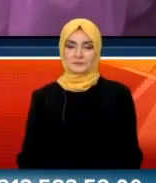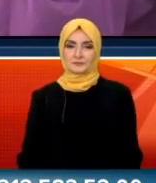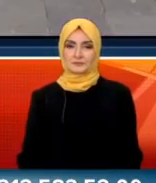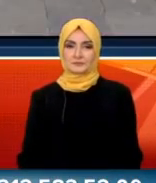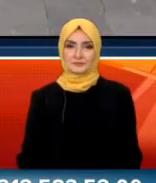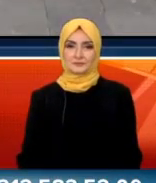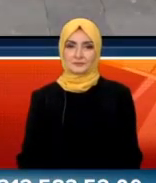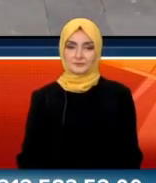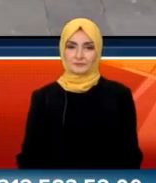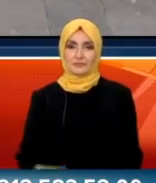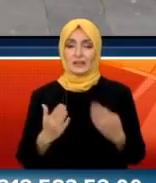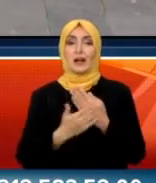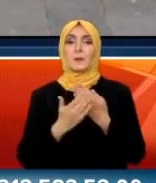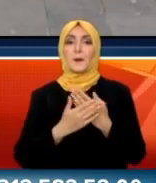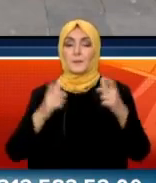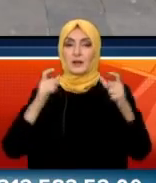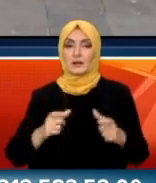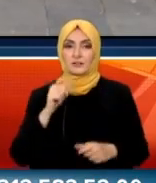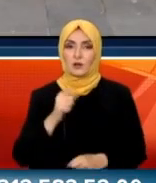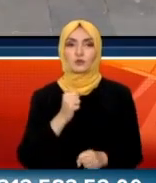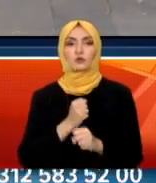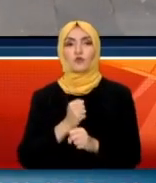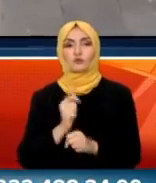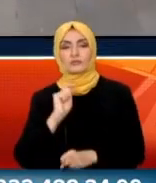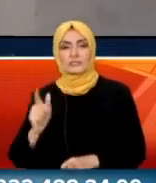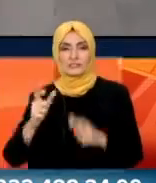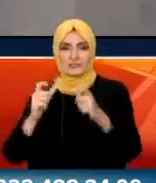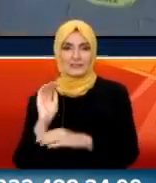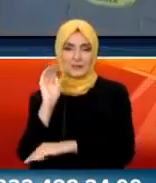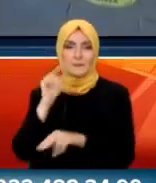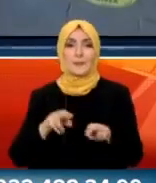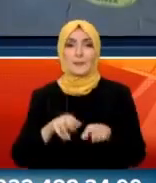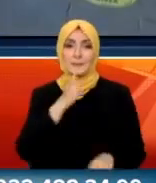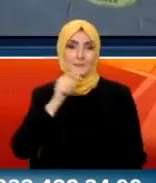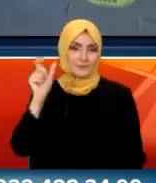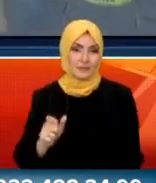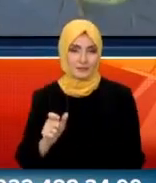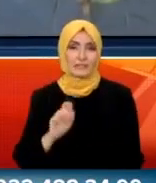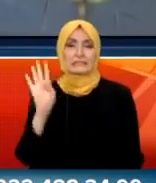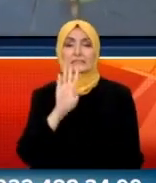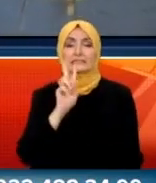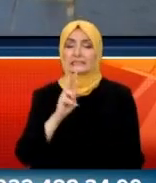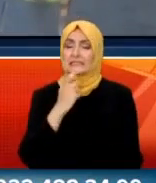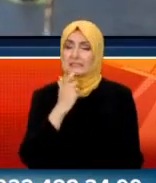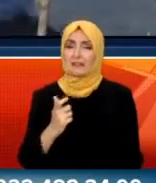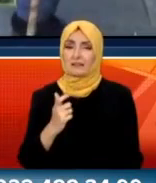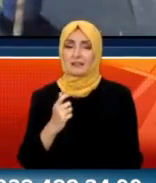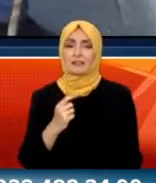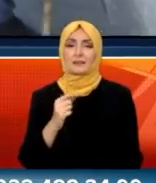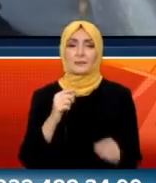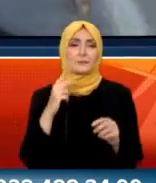falan sığmazdı. Kahramanmaraş'ın Göksun ilçesinde yaşayan Memeli Rüştüoğlu, tam 42 yıl boyunca uzattığı bıyıkları